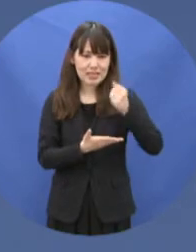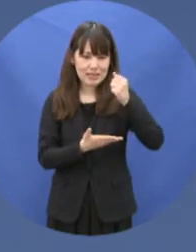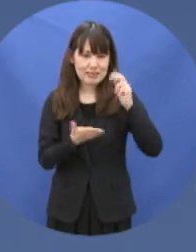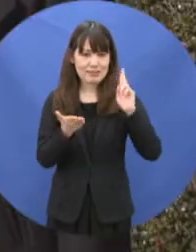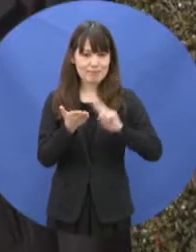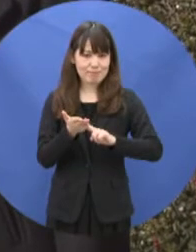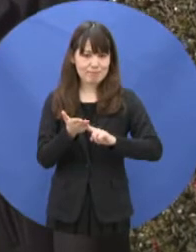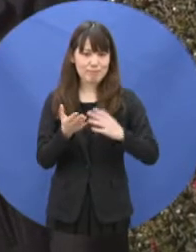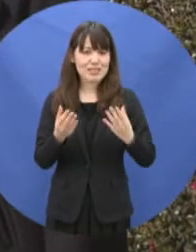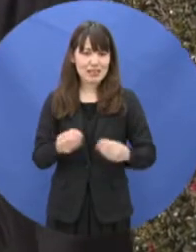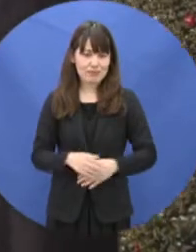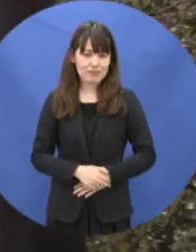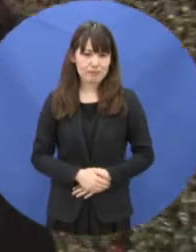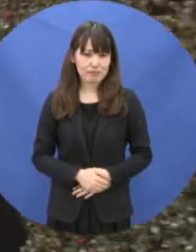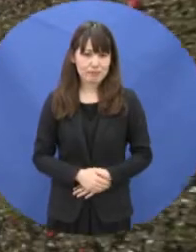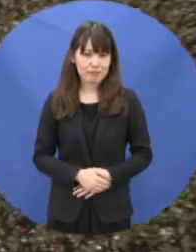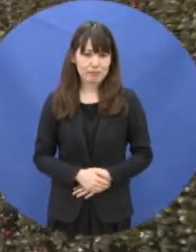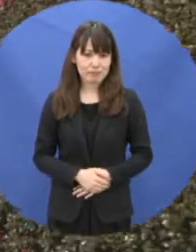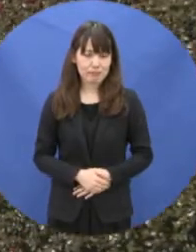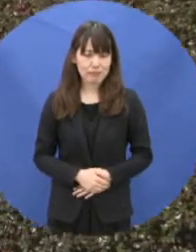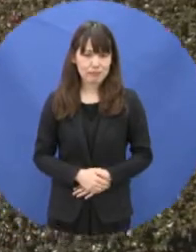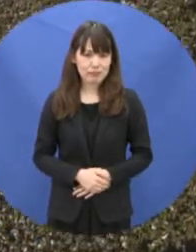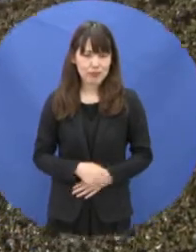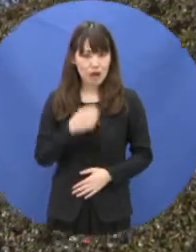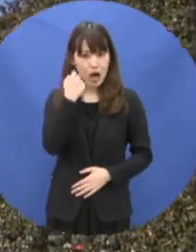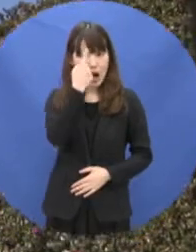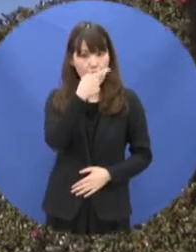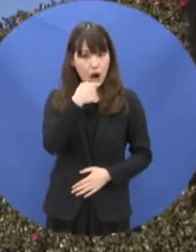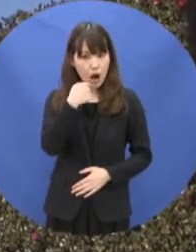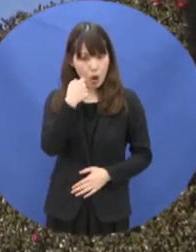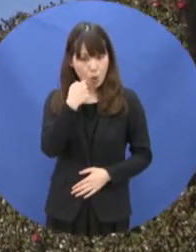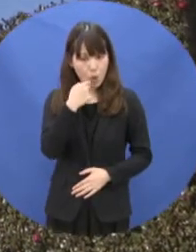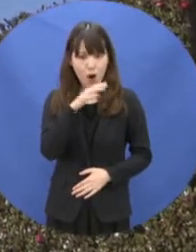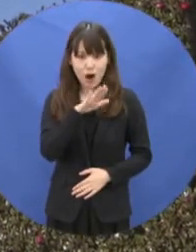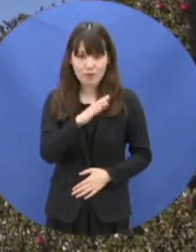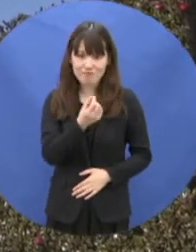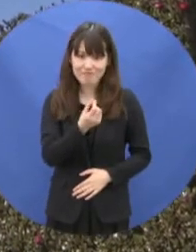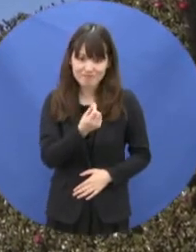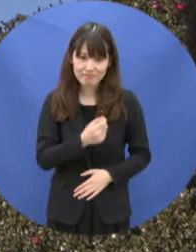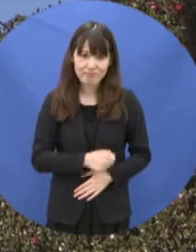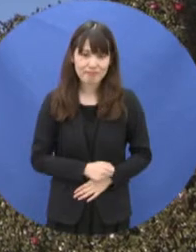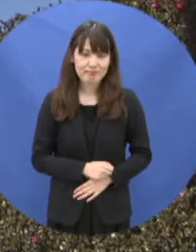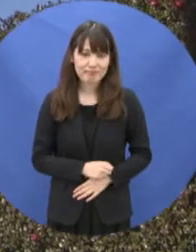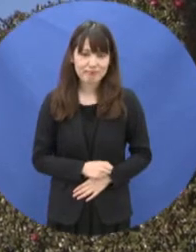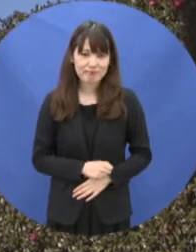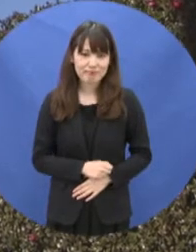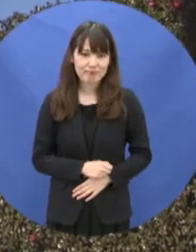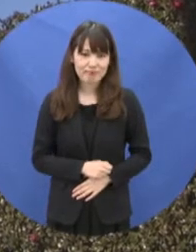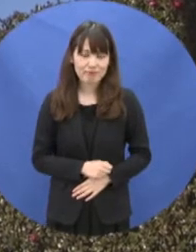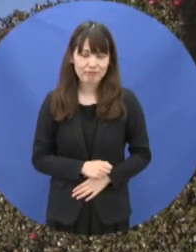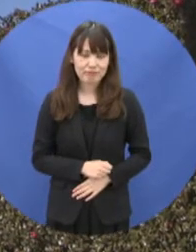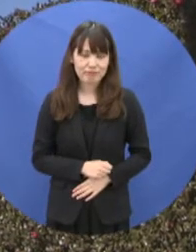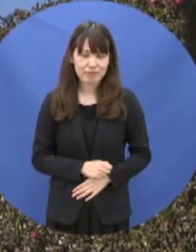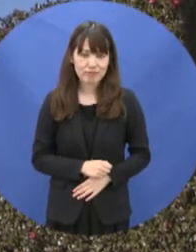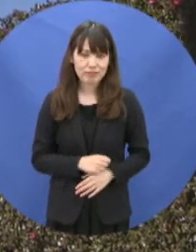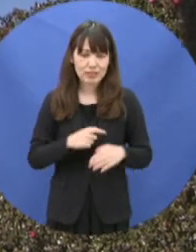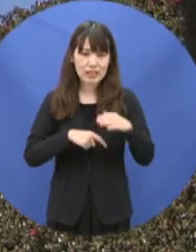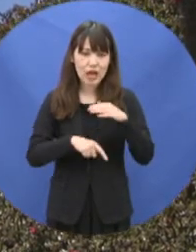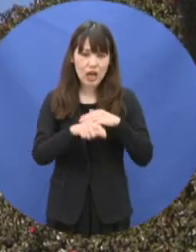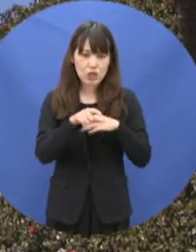に。 見てみるとなんか顔らしきものが見えますよね。 ありますね、 はい、太陽の塔